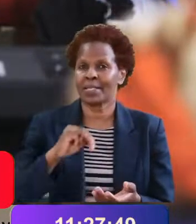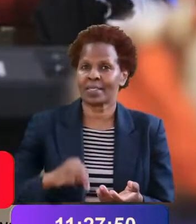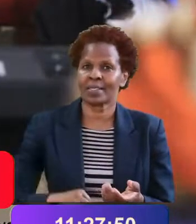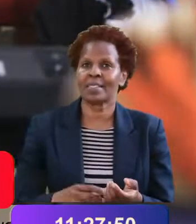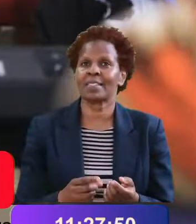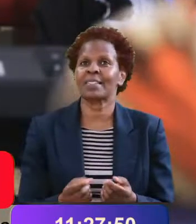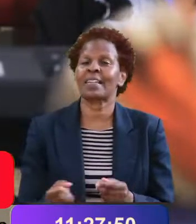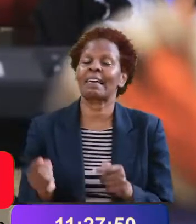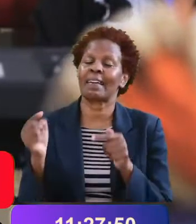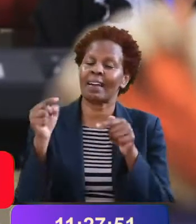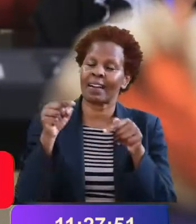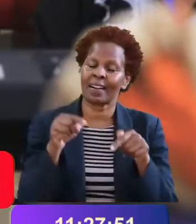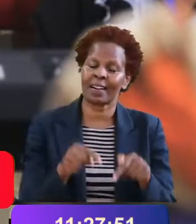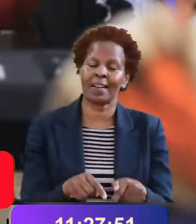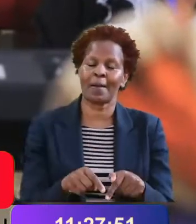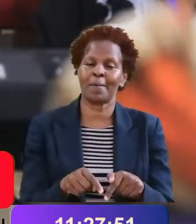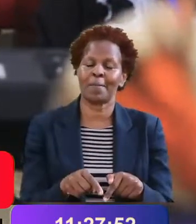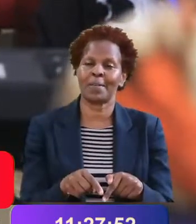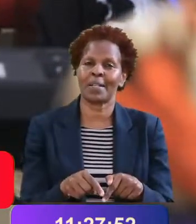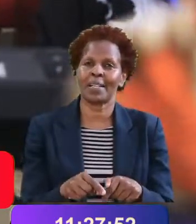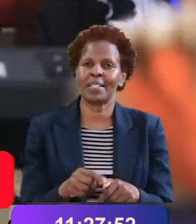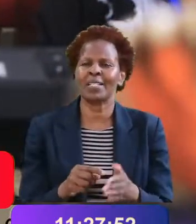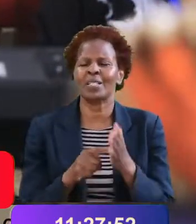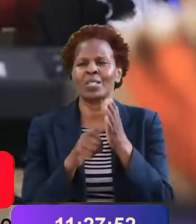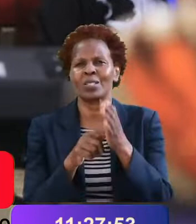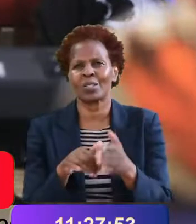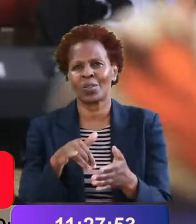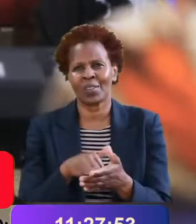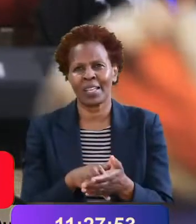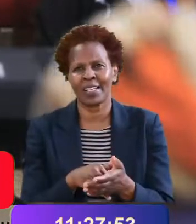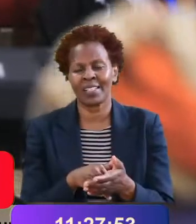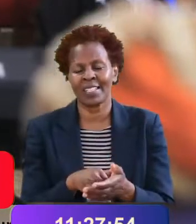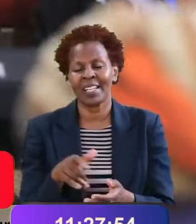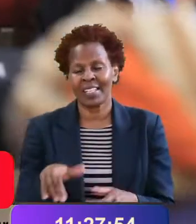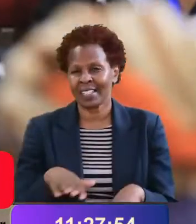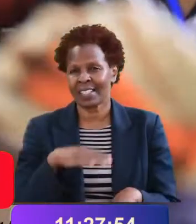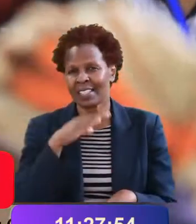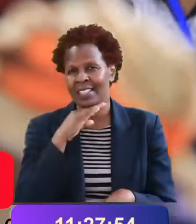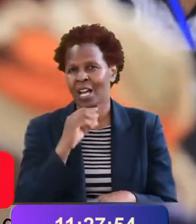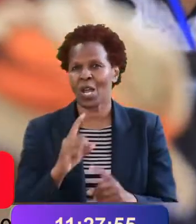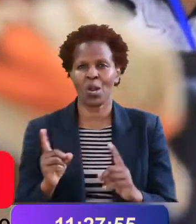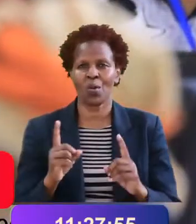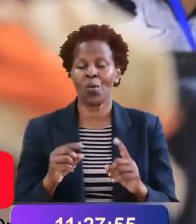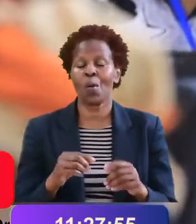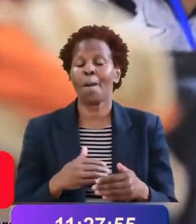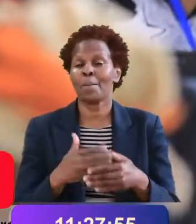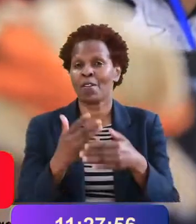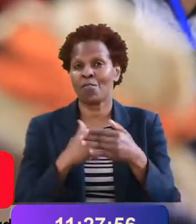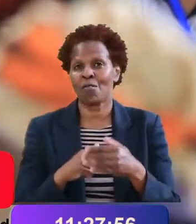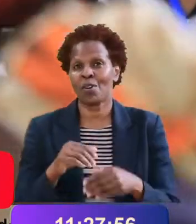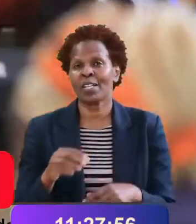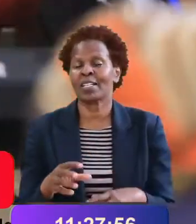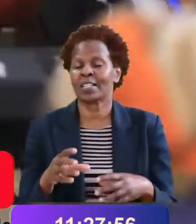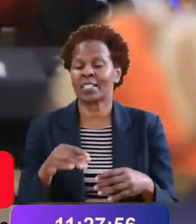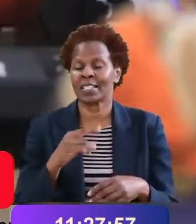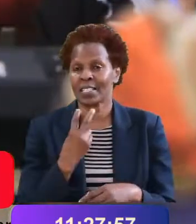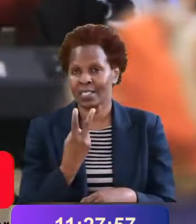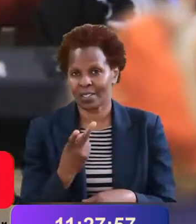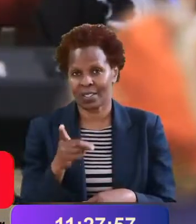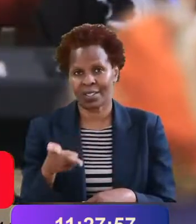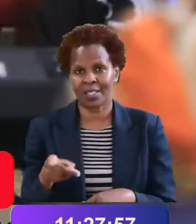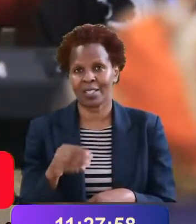na actually akaonyeshwa yeye hata kufa kabla ya kumuona. Na yeye akaamini